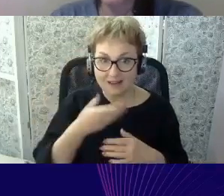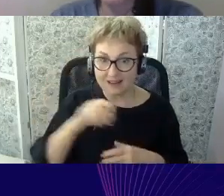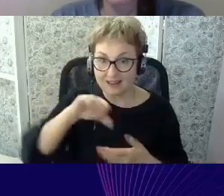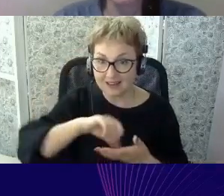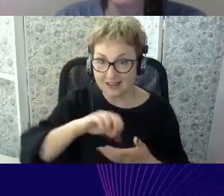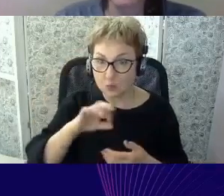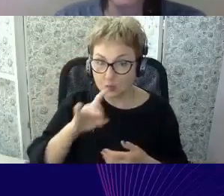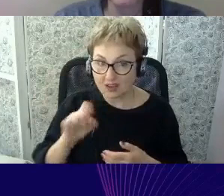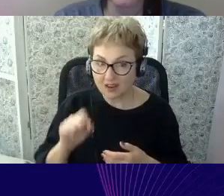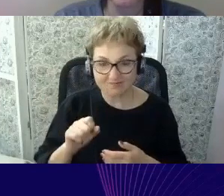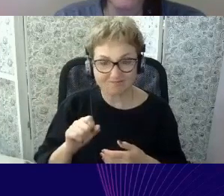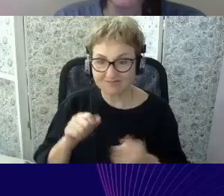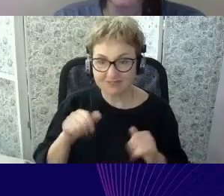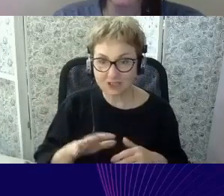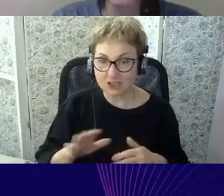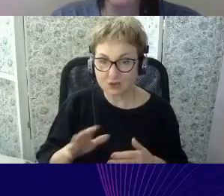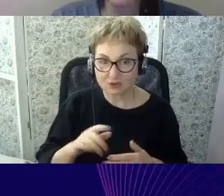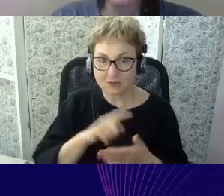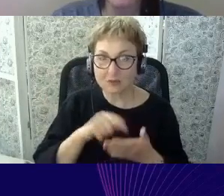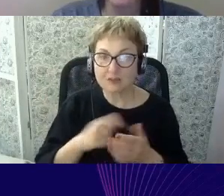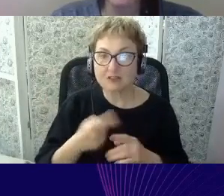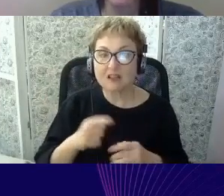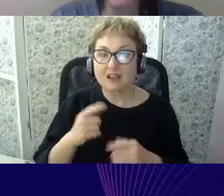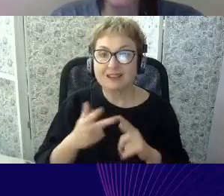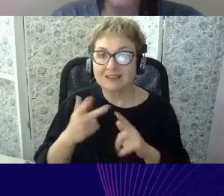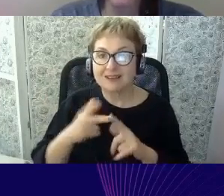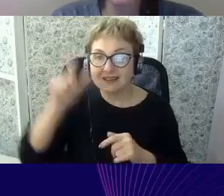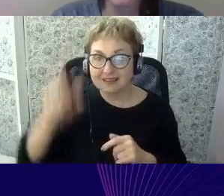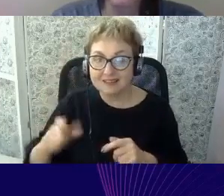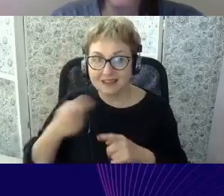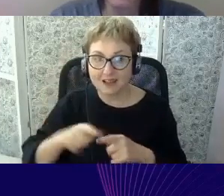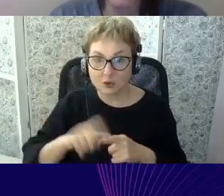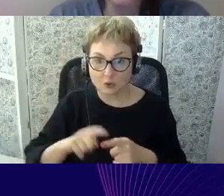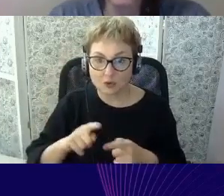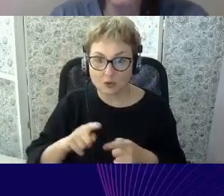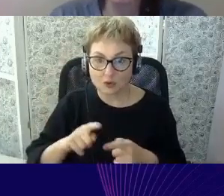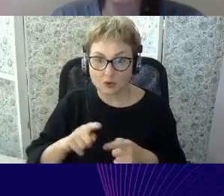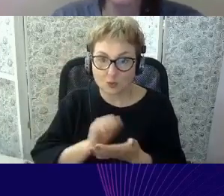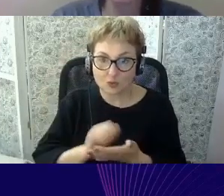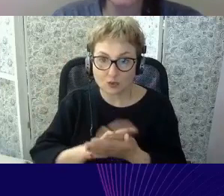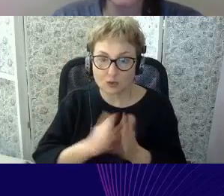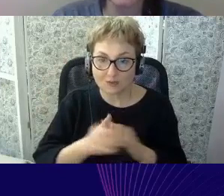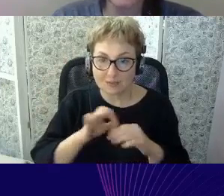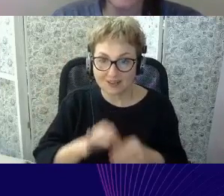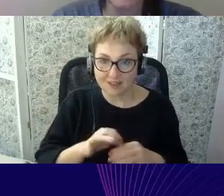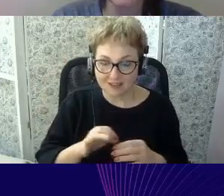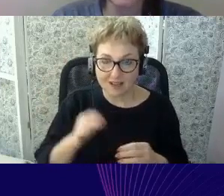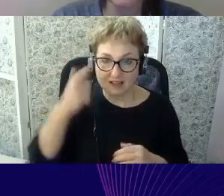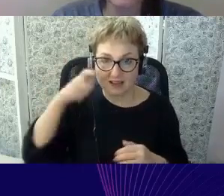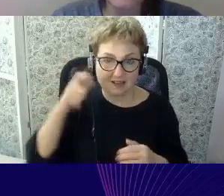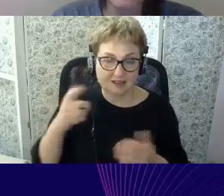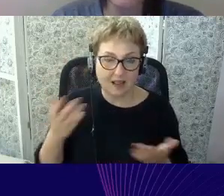тьютора, он остается нерешенным, потому что это то третье лицо, которое, по сути, ну, нарушает условия проведения